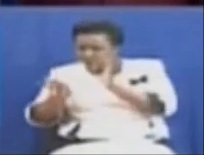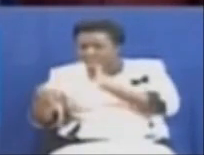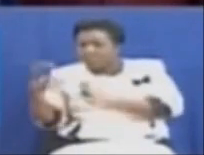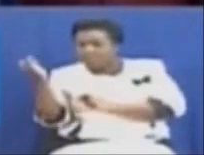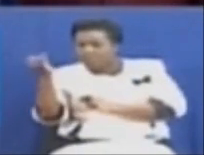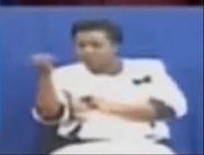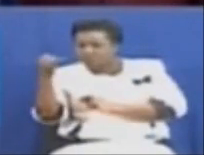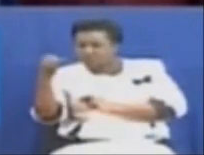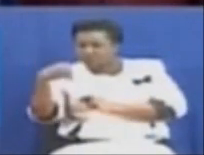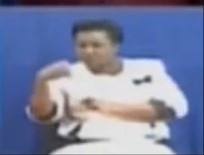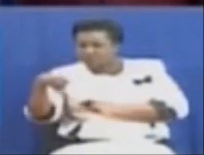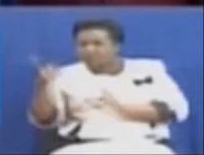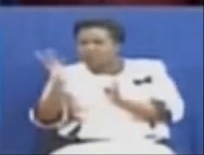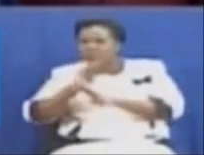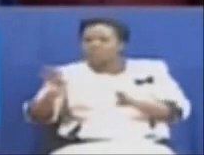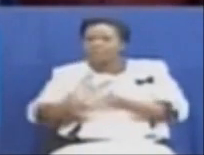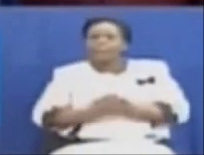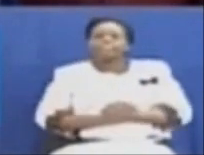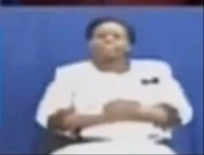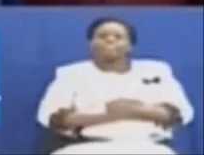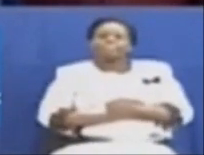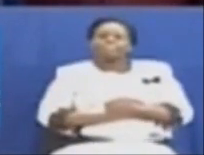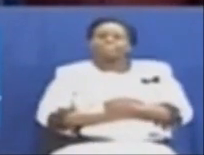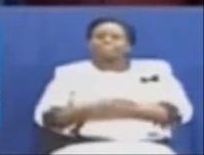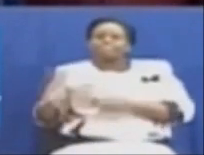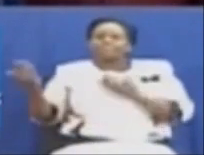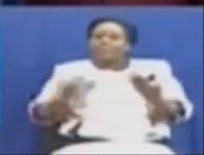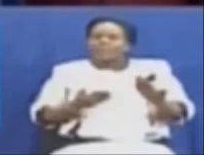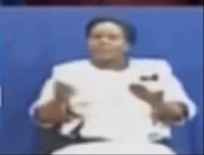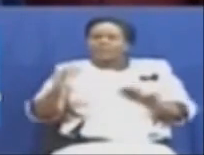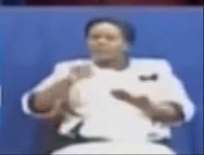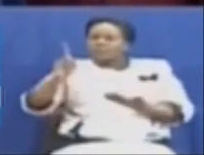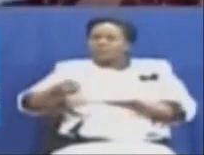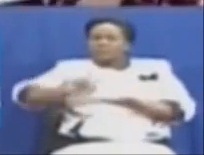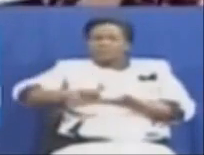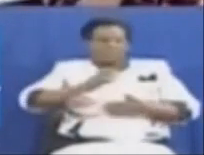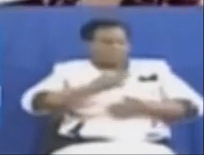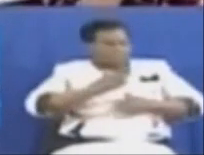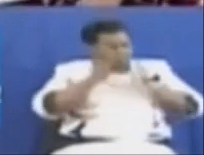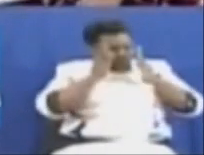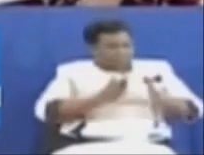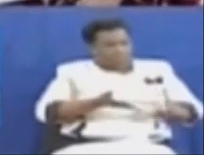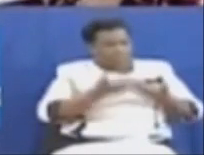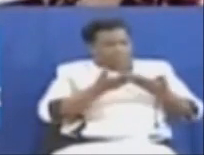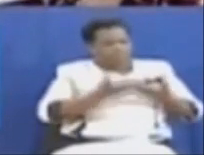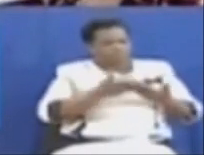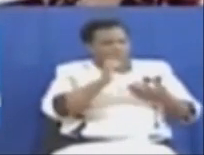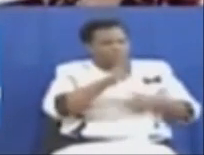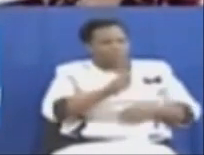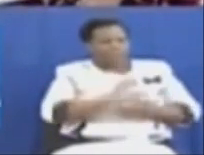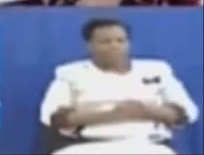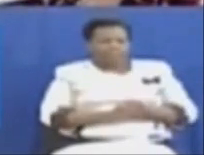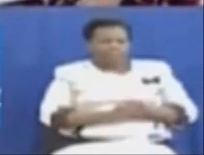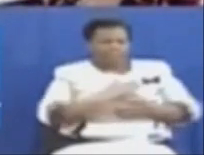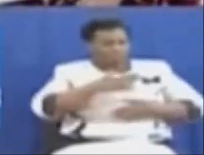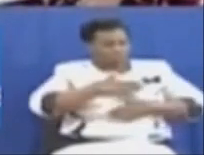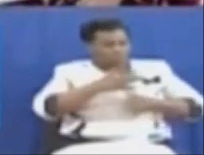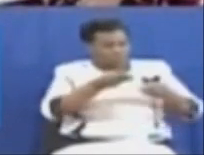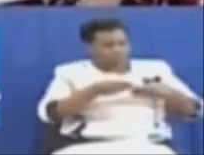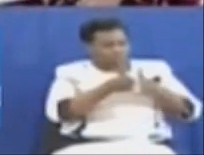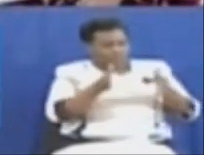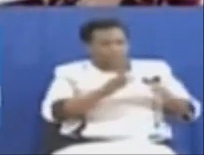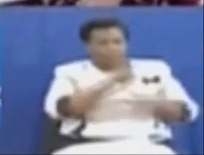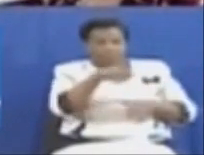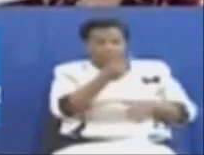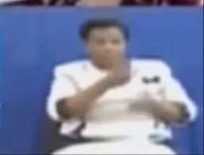43%. Serikali itaendelea kujenga barabara hii kwa awamu kwa kadri upatikanaji wa fedha. Che. Mheshimiwa